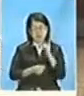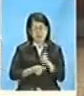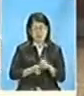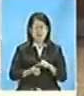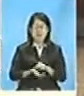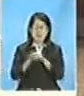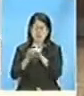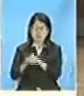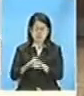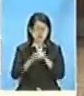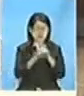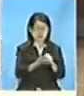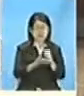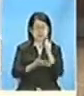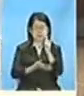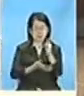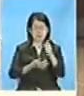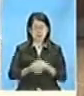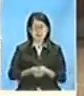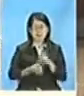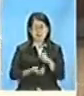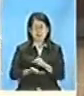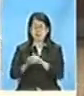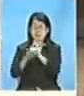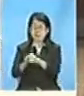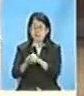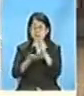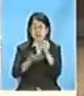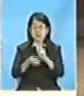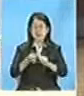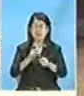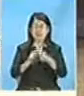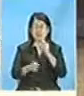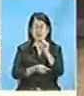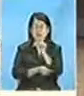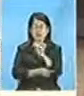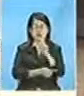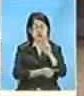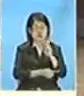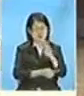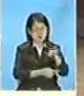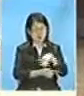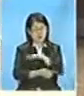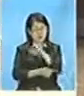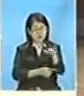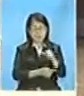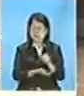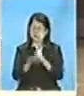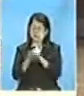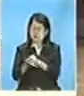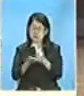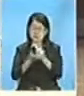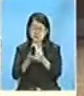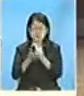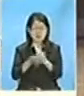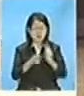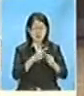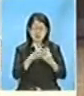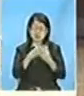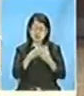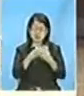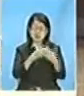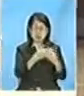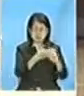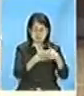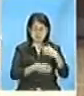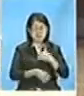การจะต้องบริการดูแลเพื่อนสมาชิกวุฒิสภาในทุกเรื่องที่เขาจะใช้ประโยชน์ใช้สอยเ